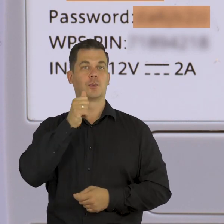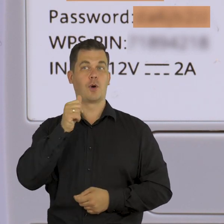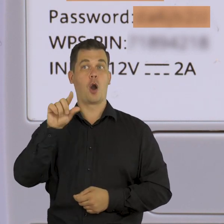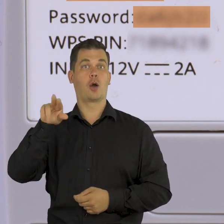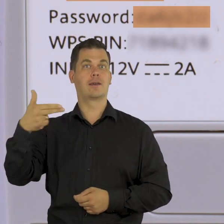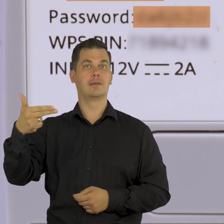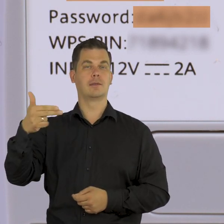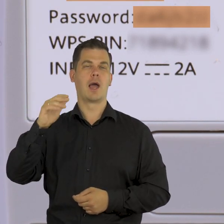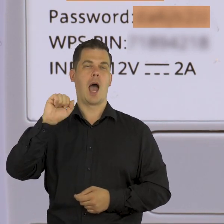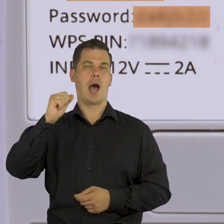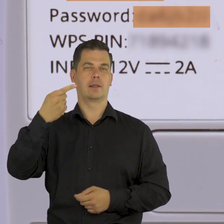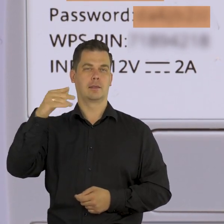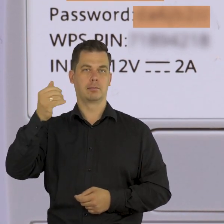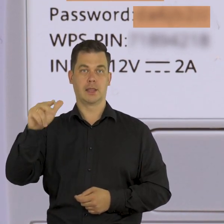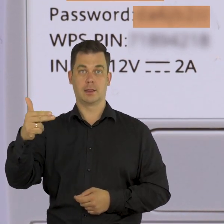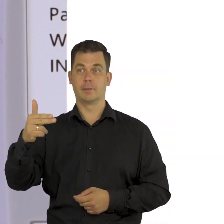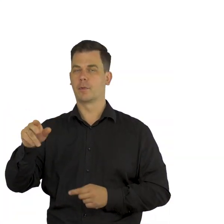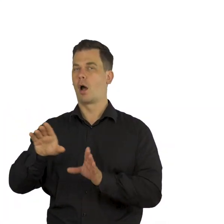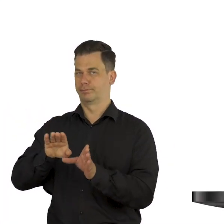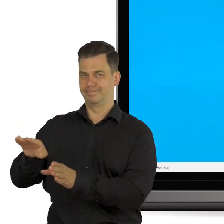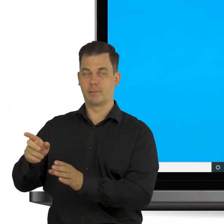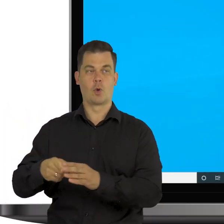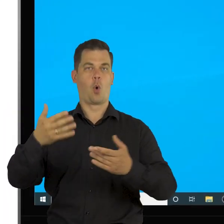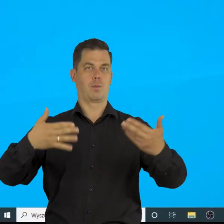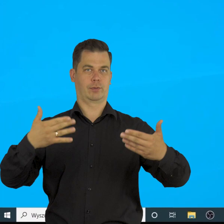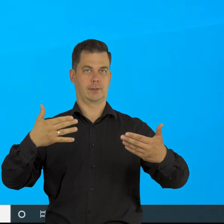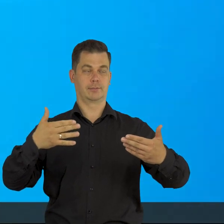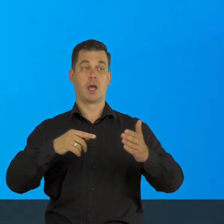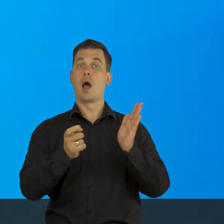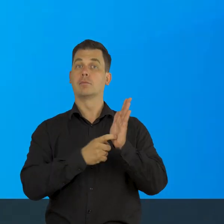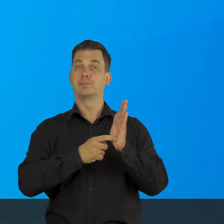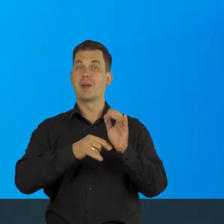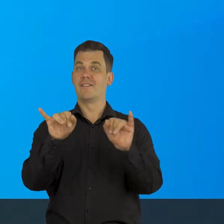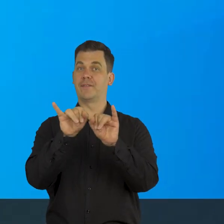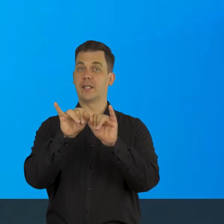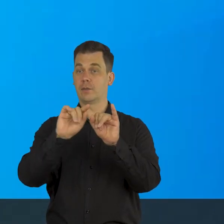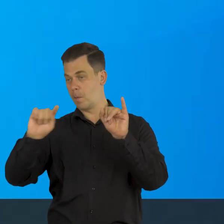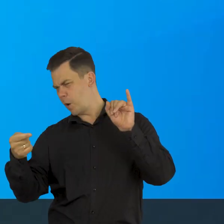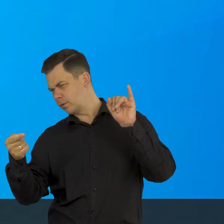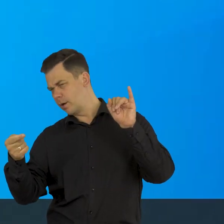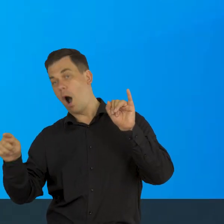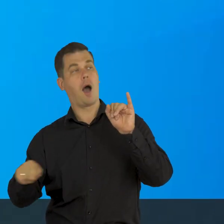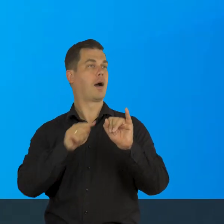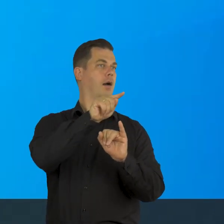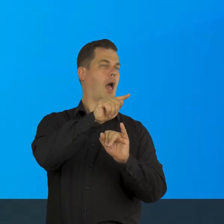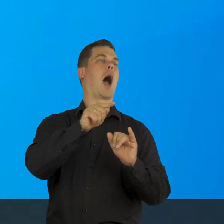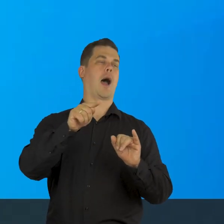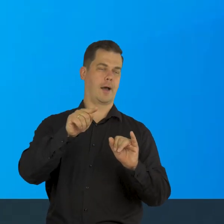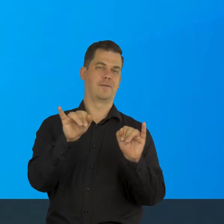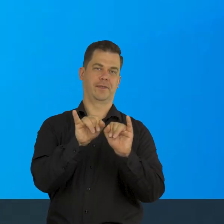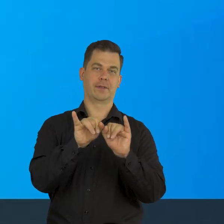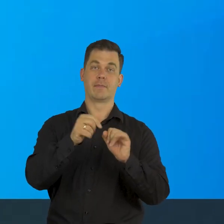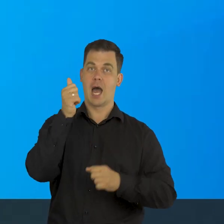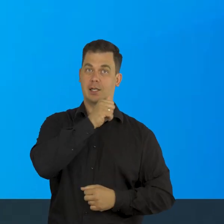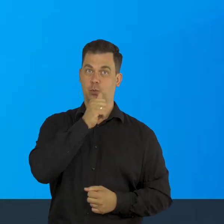hasło logowania do panelu administracyjnego. Przejdźmy zatem do konfiguracji. Wybierz nazwę sieci odczytaną z naklejki